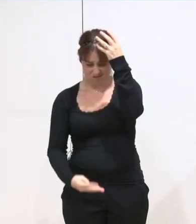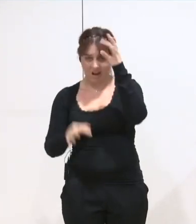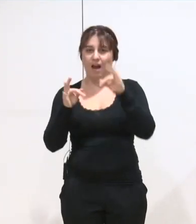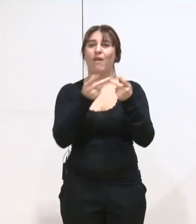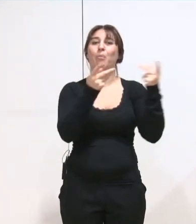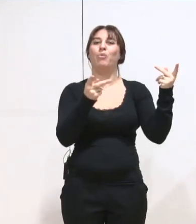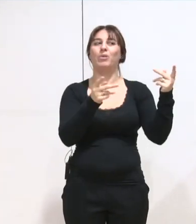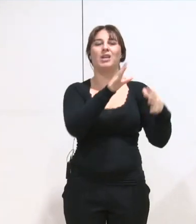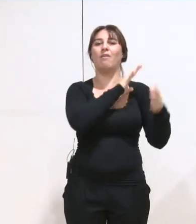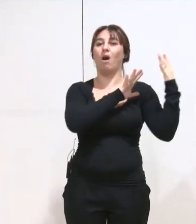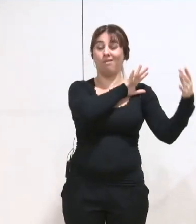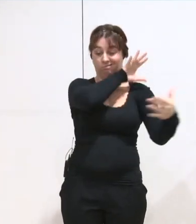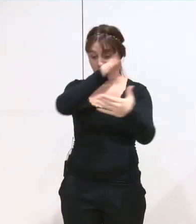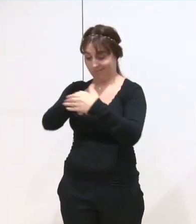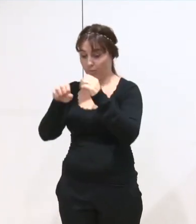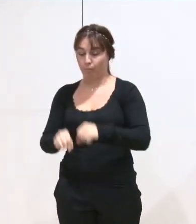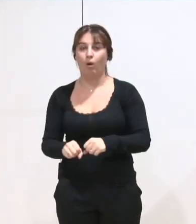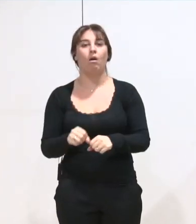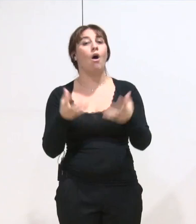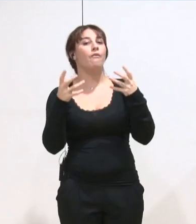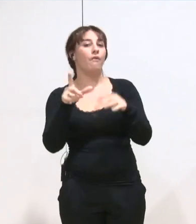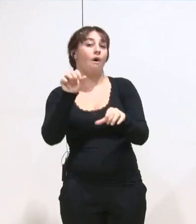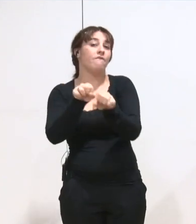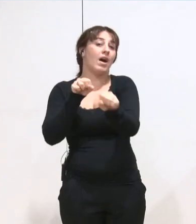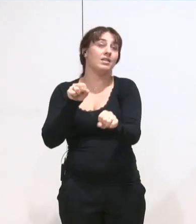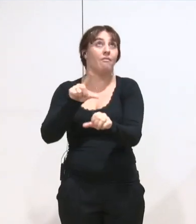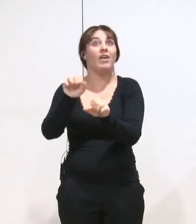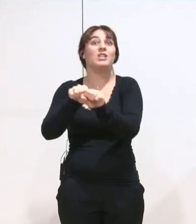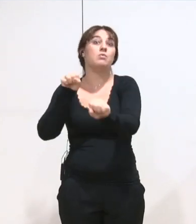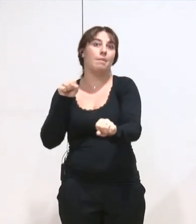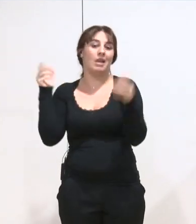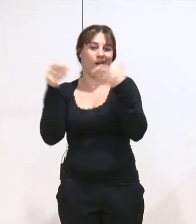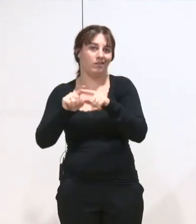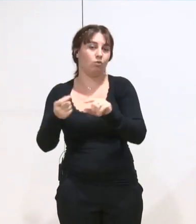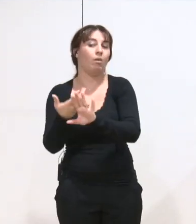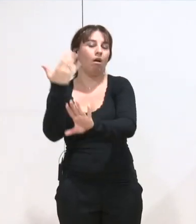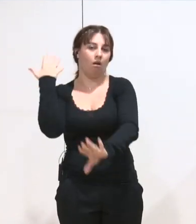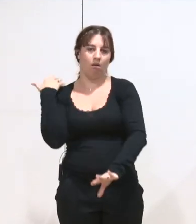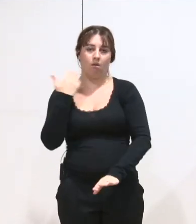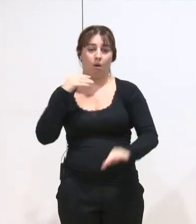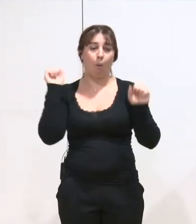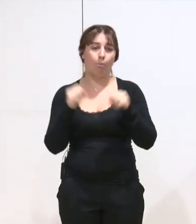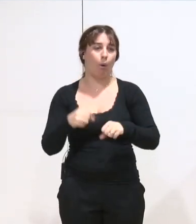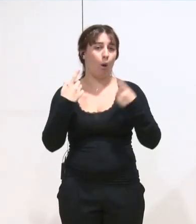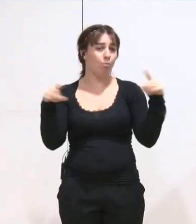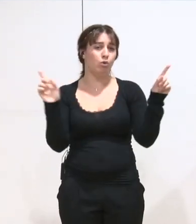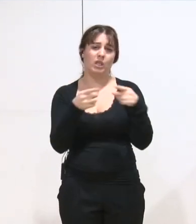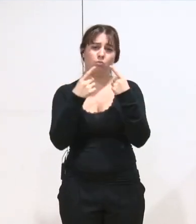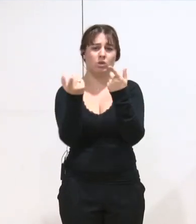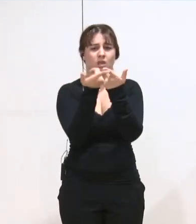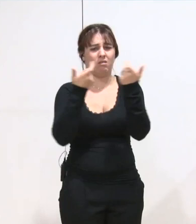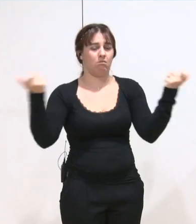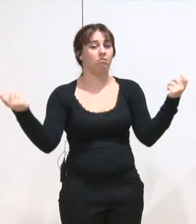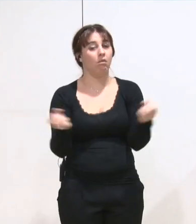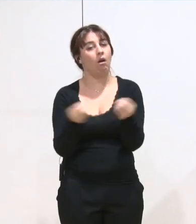public. Donc à moins de vouloir jouer que de la musique du 20e ou du 21e siècle, je pense qu'on peut faire beaucoup de musique et absolument gratuitement.